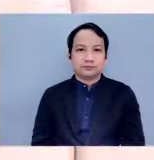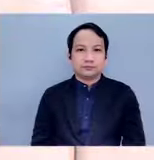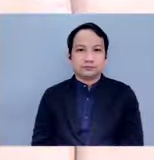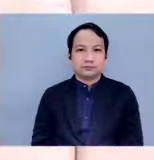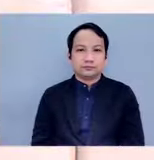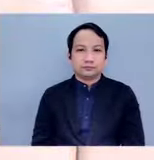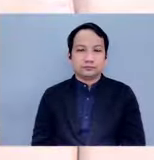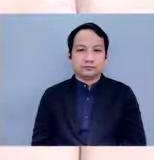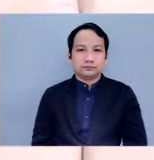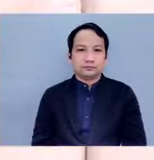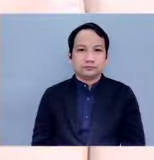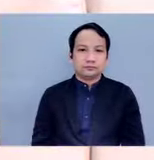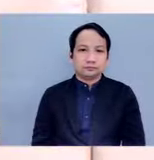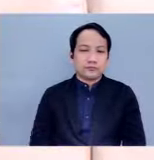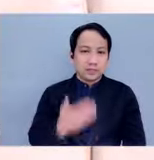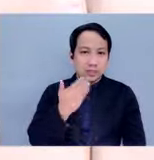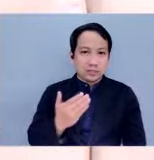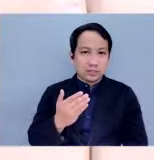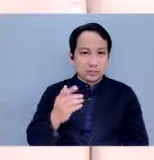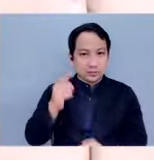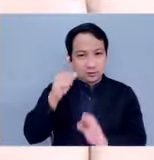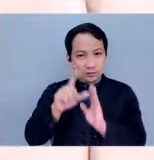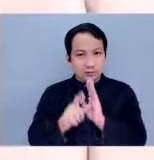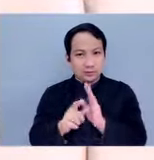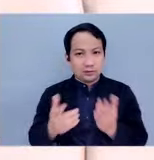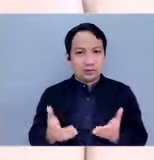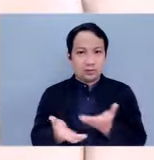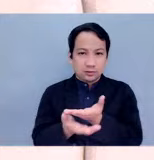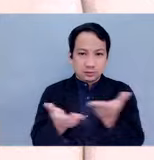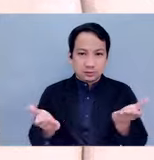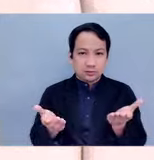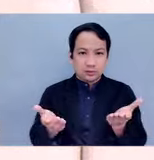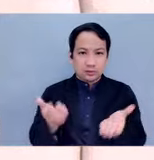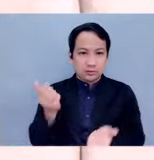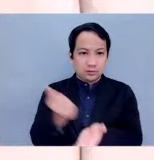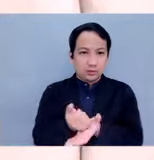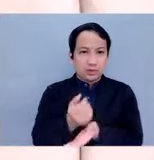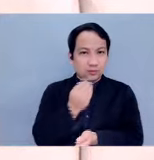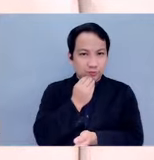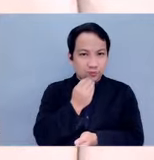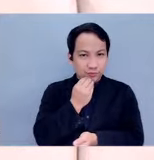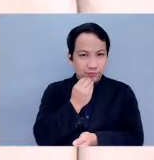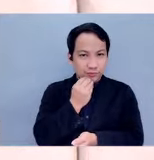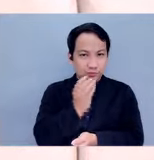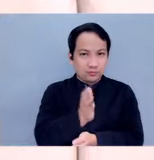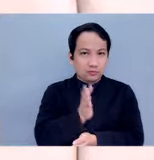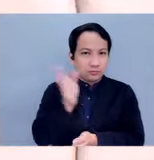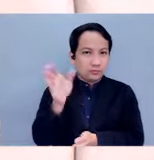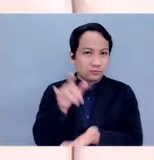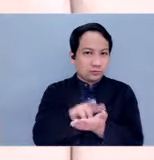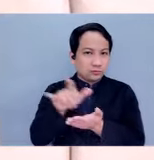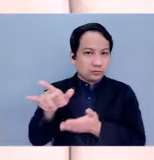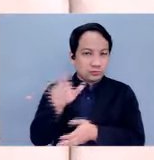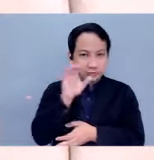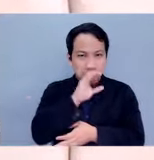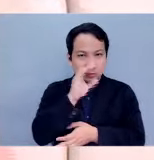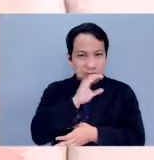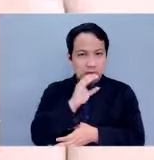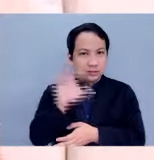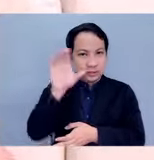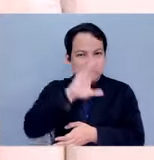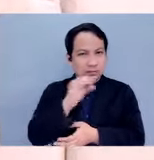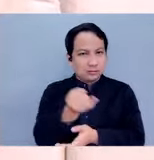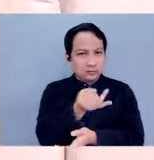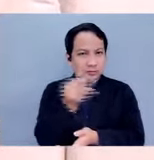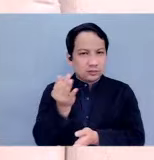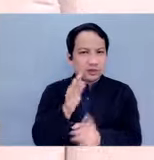Maraming salamat din po, Attorney Buko. At eto naman po, as a certified foodie, dumayo pa ako ng Cebu para manghunting ng ilang